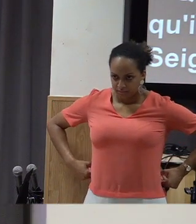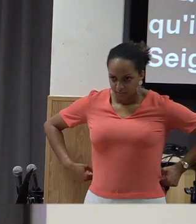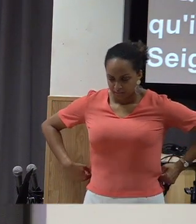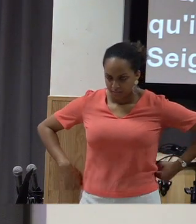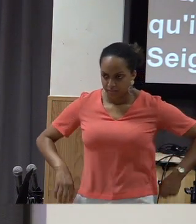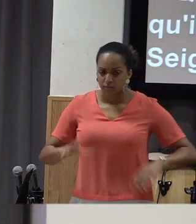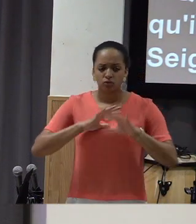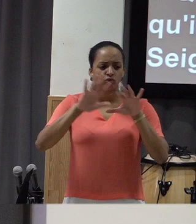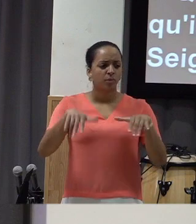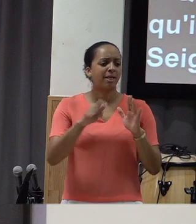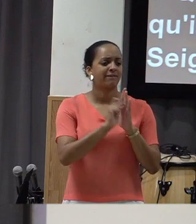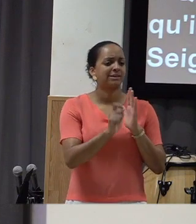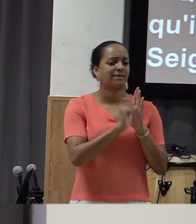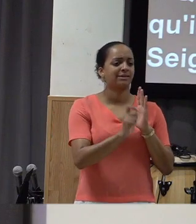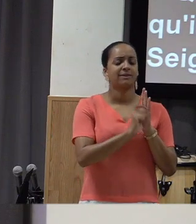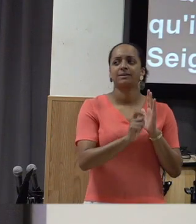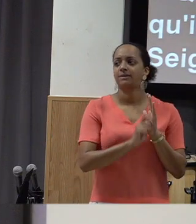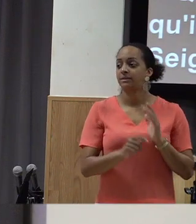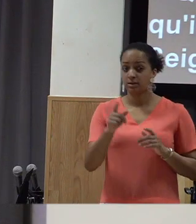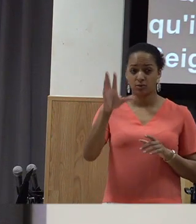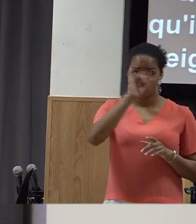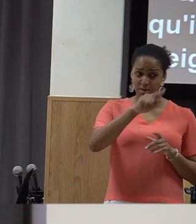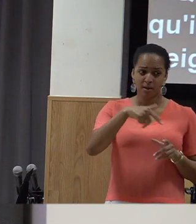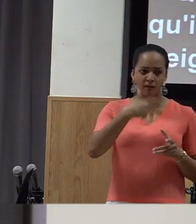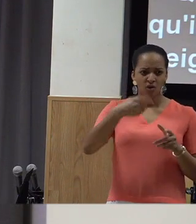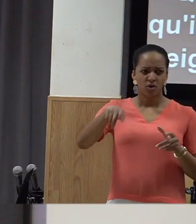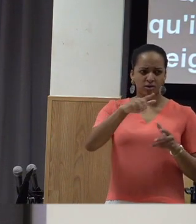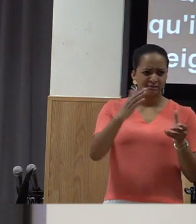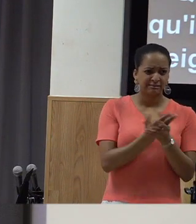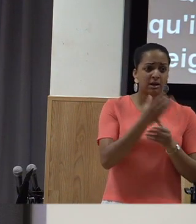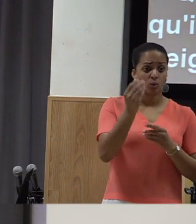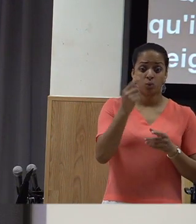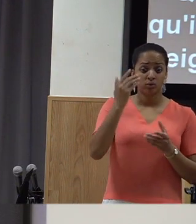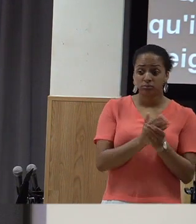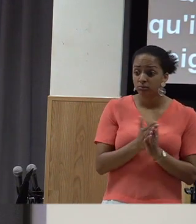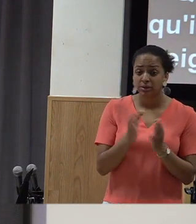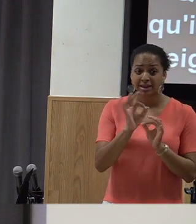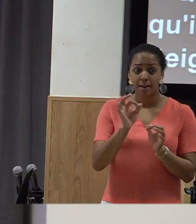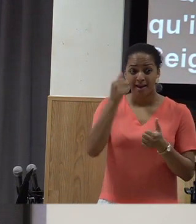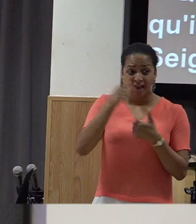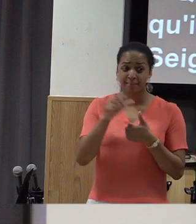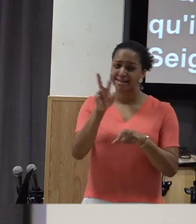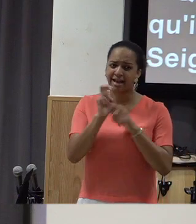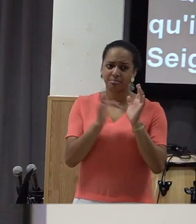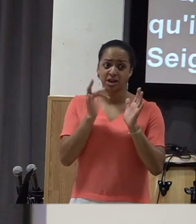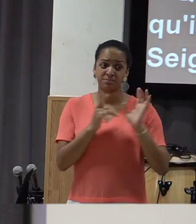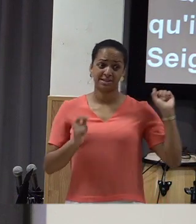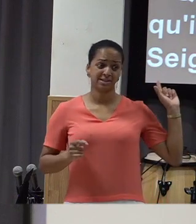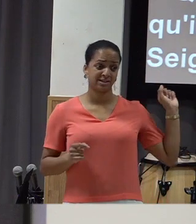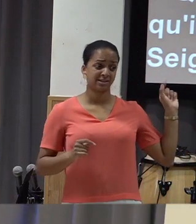plusieurs versets dans le livre de Jacques, mettez un marque-page, vous allez y revenir régulièrement. Jacques chapitre 1, versets